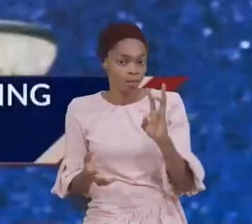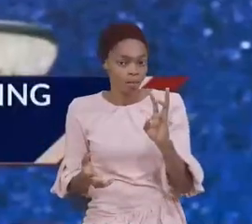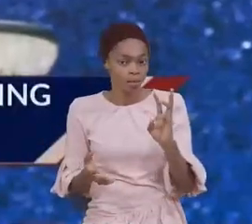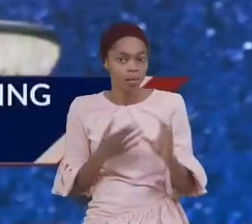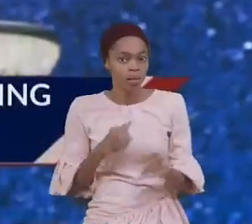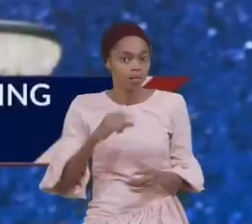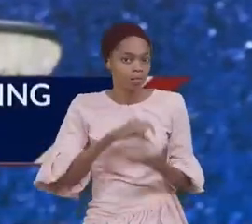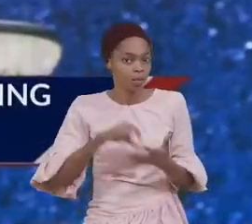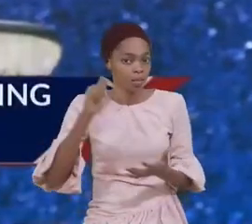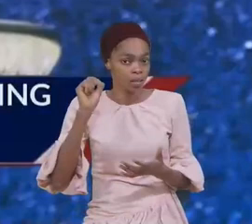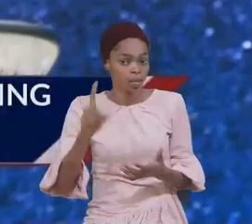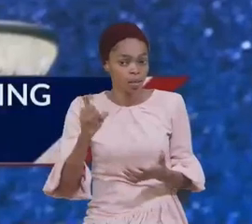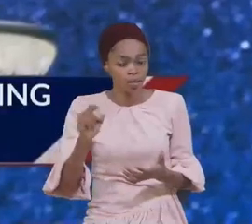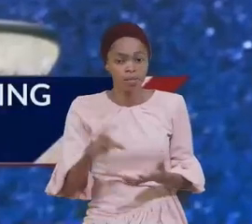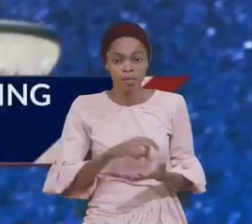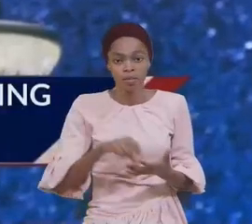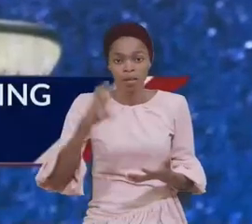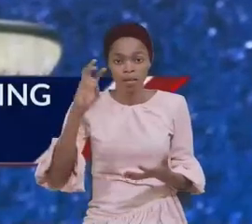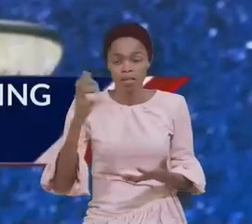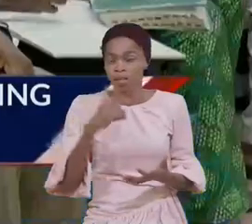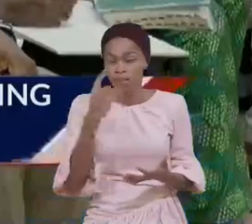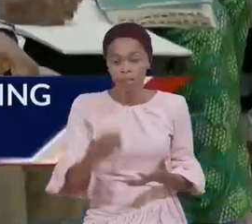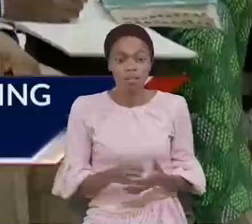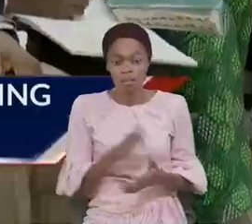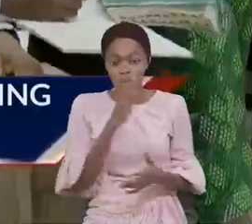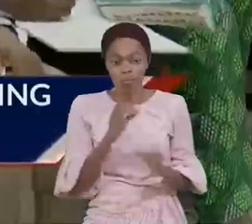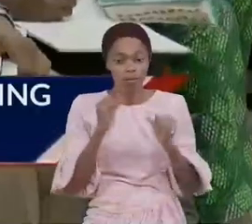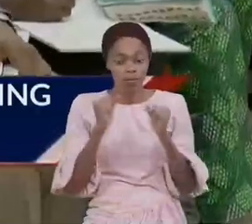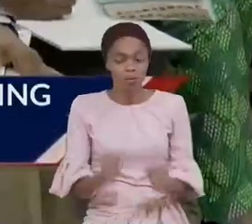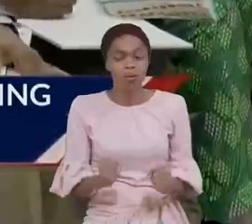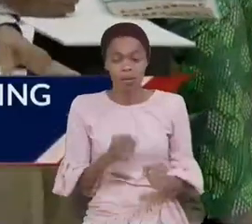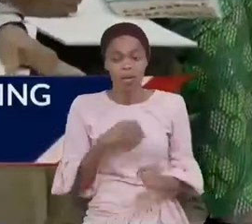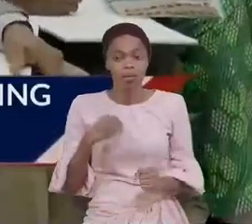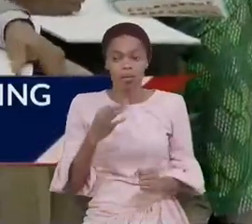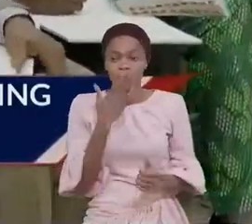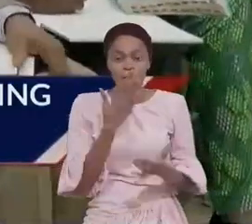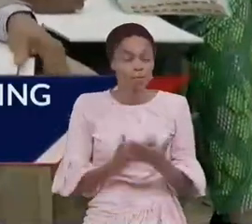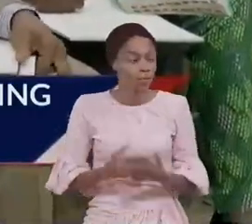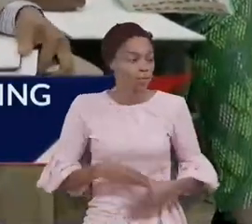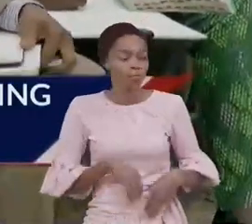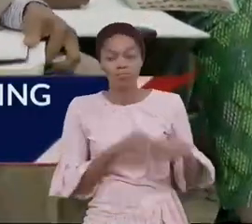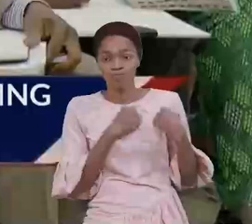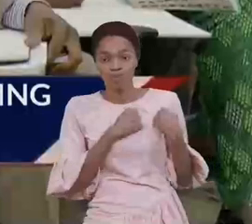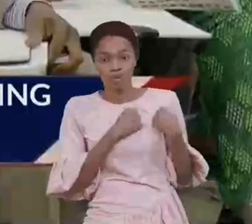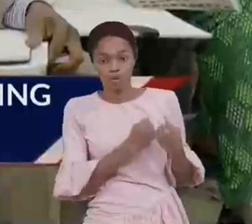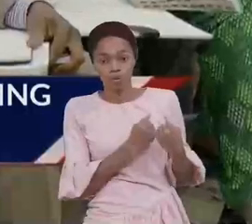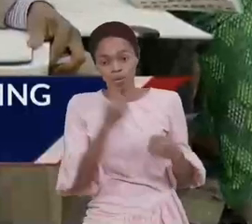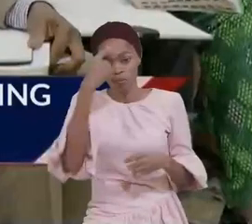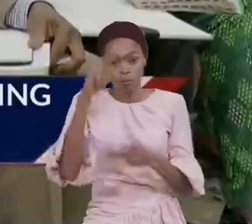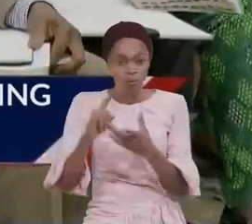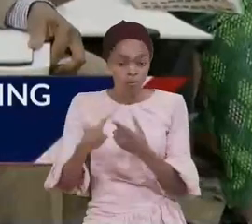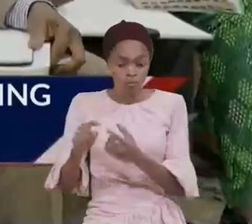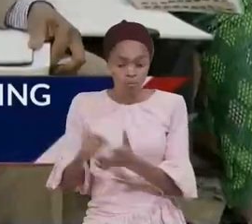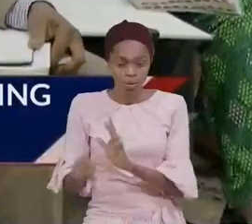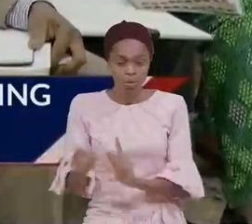6 et 11. 6 nous dit, fortifie-toi et prends courage, car c'est toi qui mettras ce